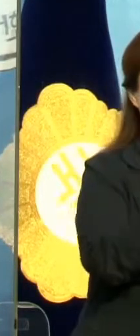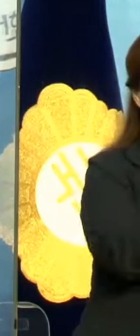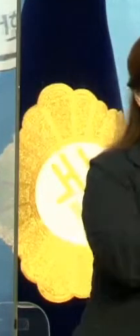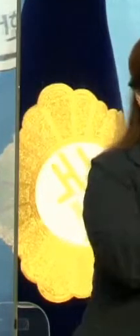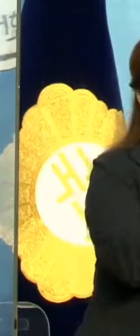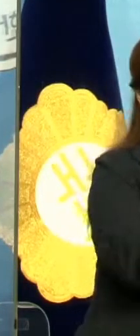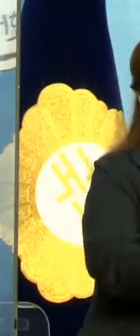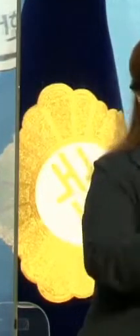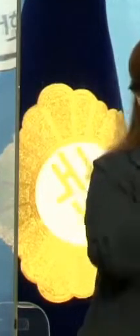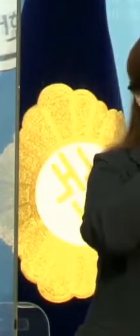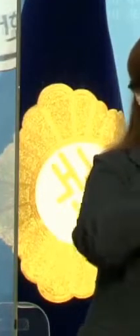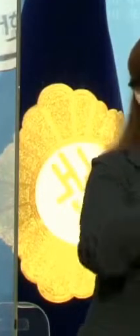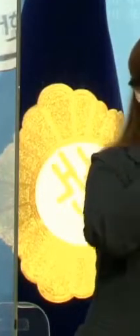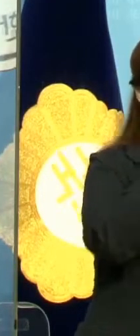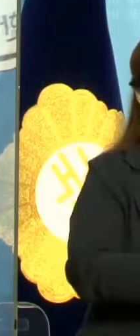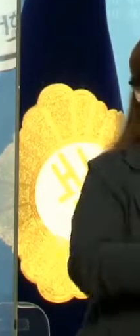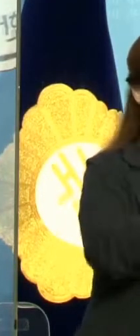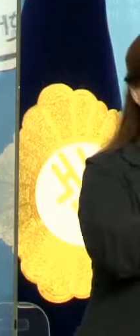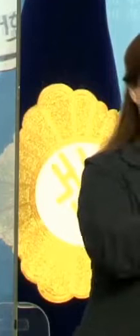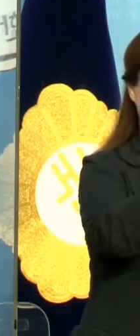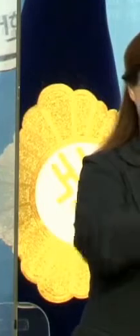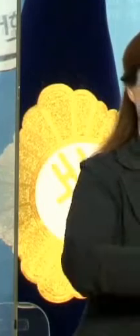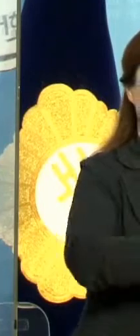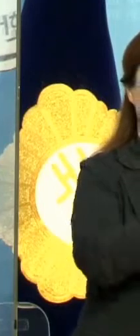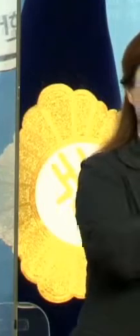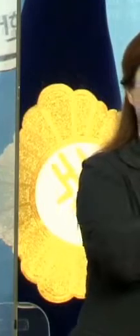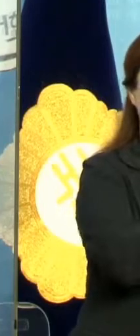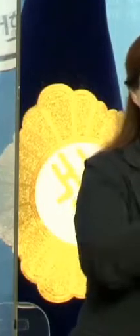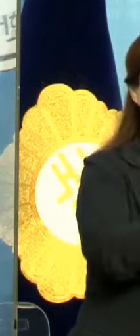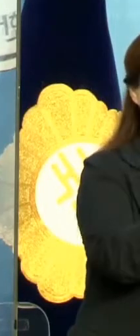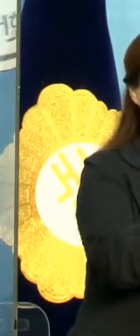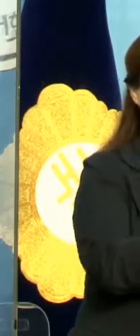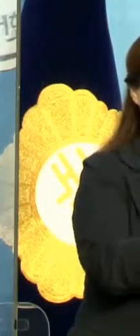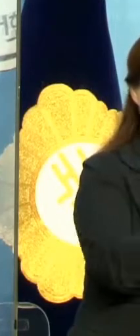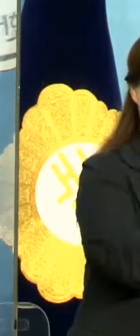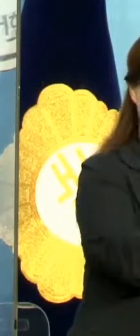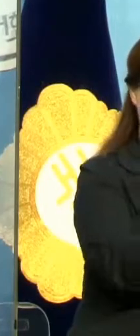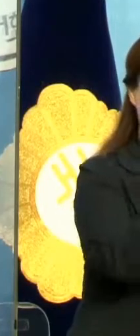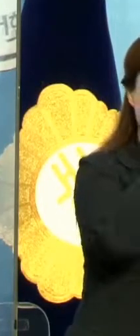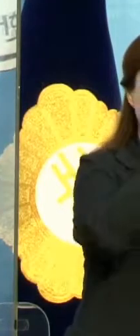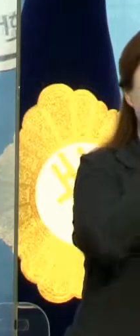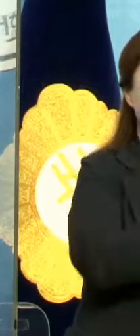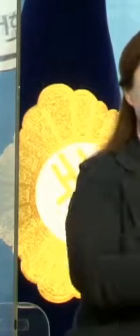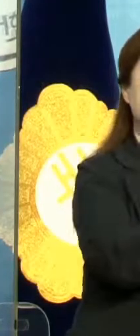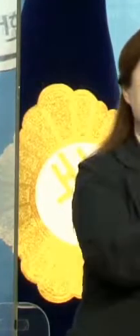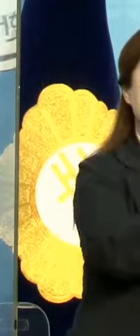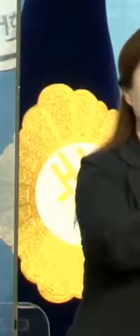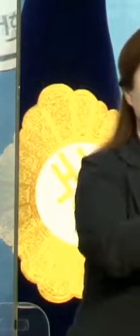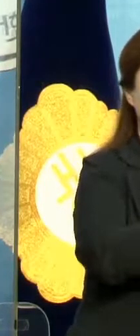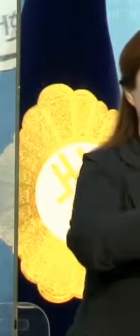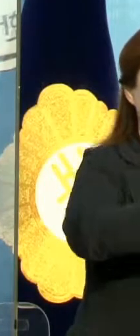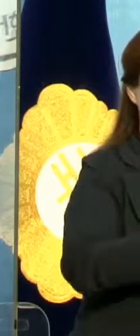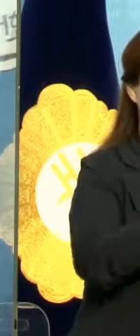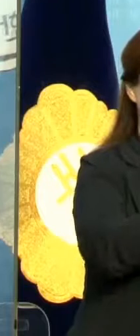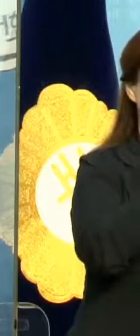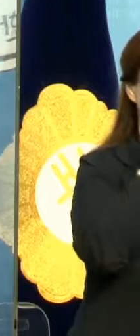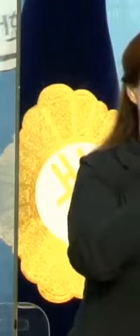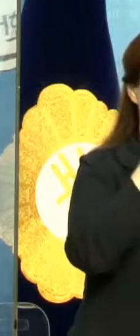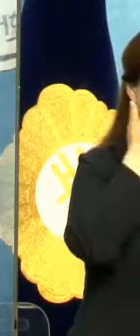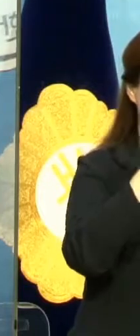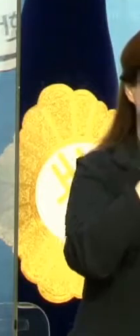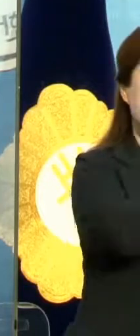세부적인 어떤 기준과 규정을 마련하고 또 이에 충돌을 사안이 발생할 쓸 때의 처벌할 수 있는 명확한